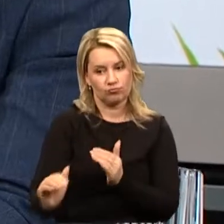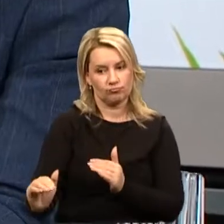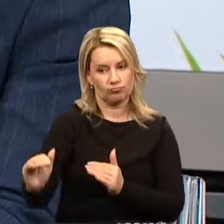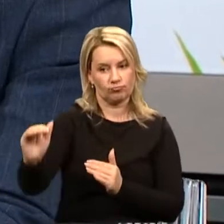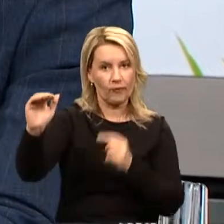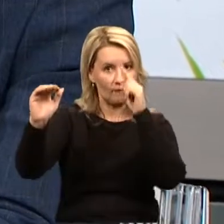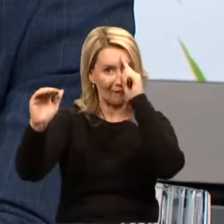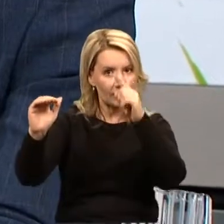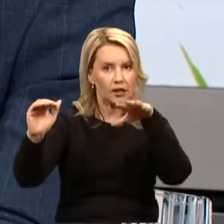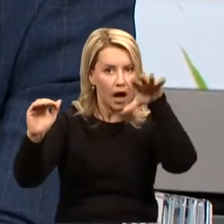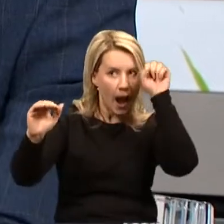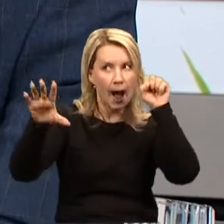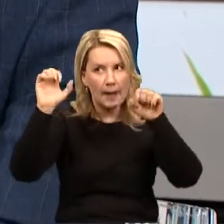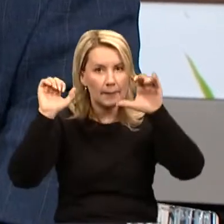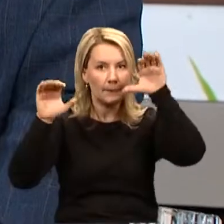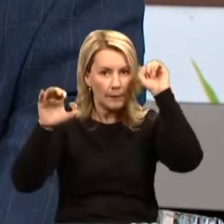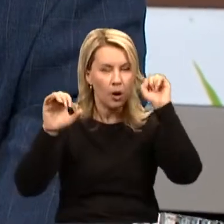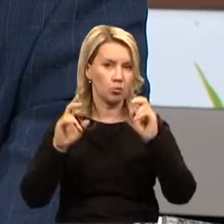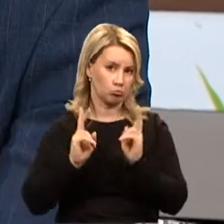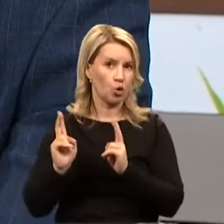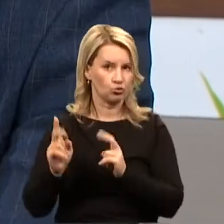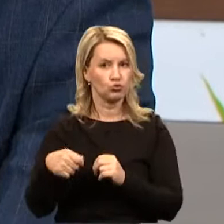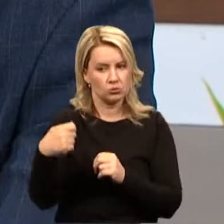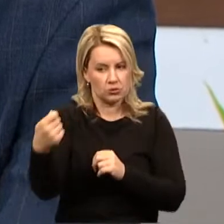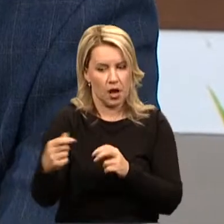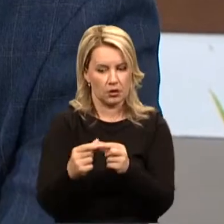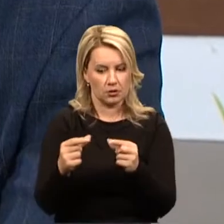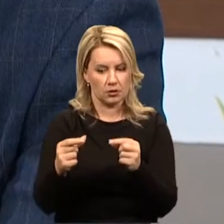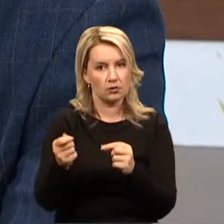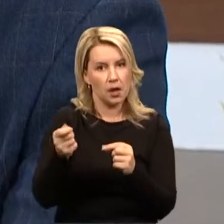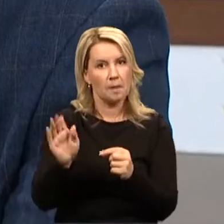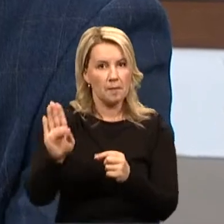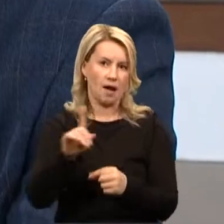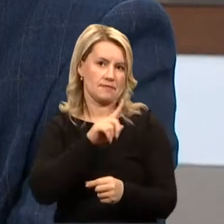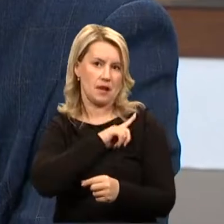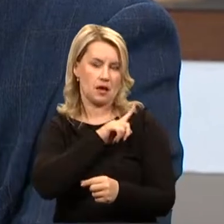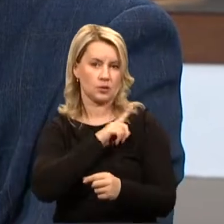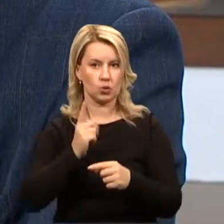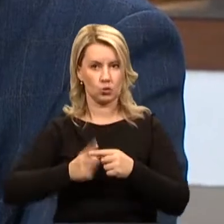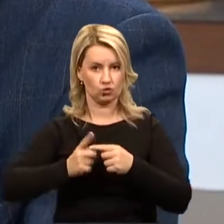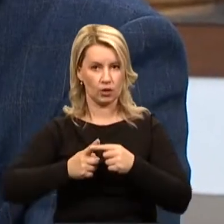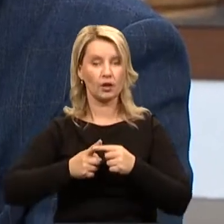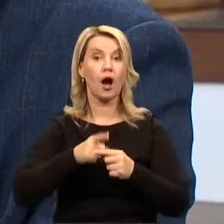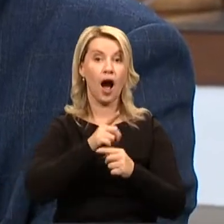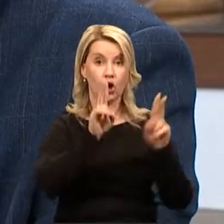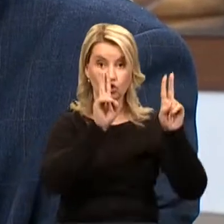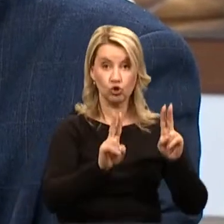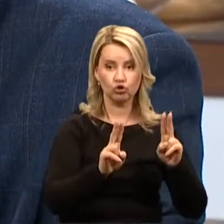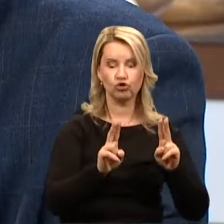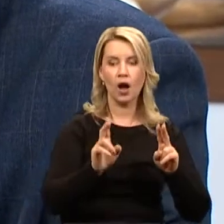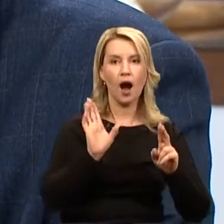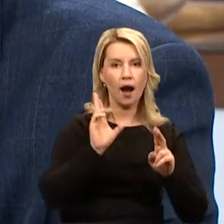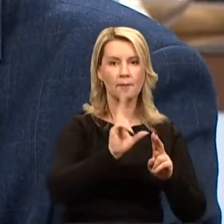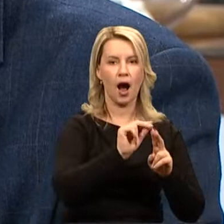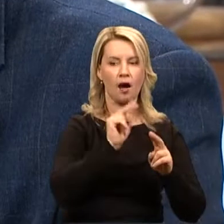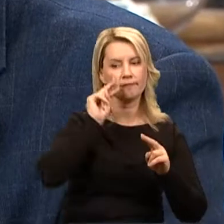sebe ve formě platební karty a má přístup ke svému účtu. Rodiče většinou tady ty účty můžou plně kontrolovat,